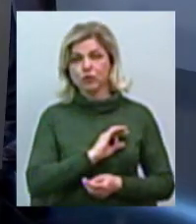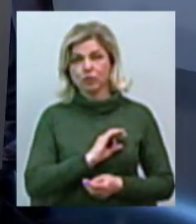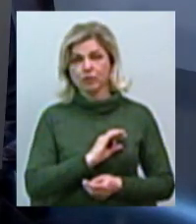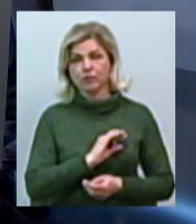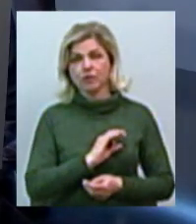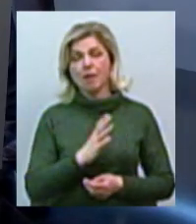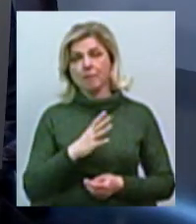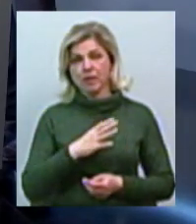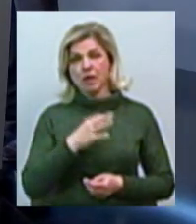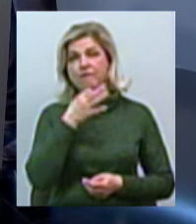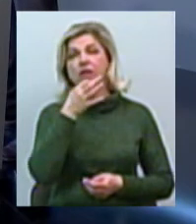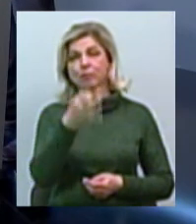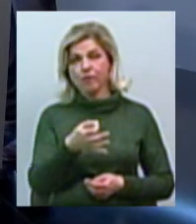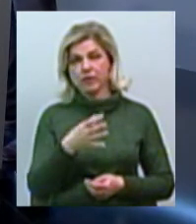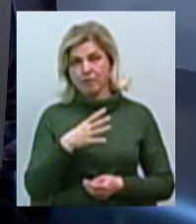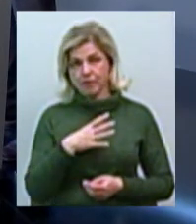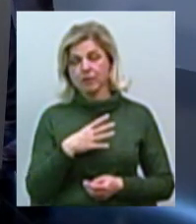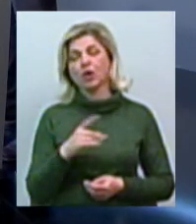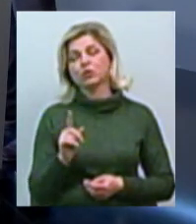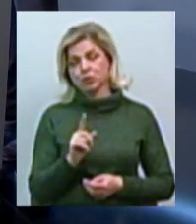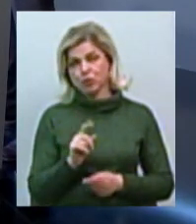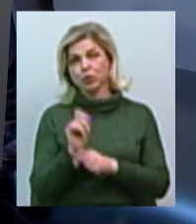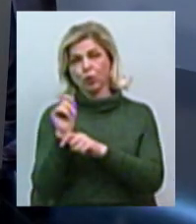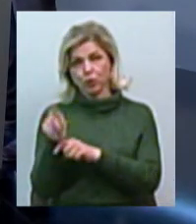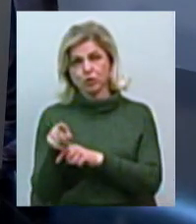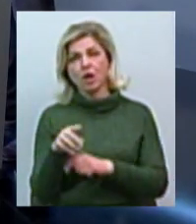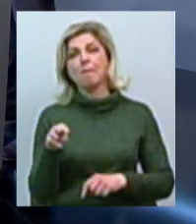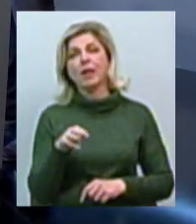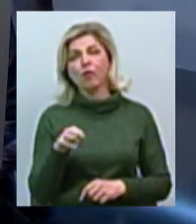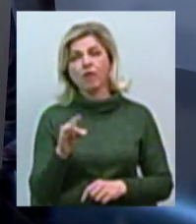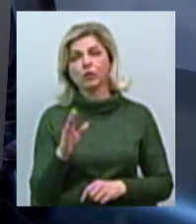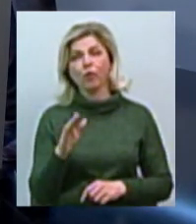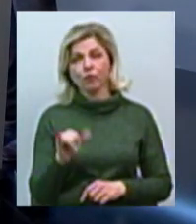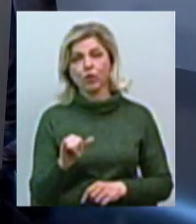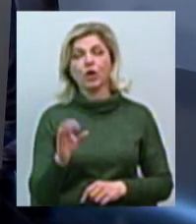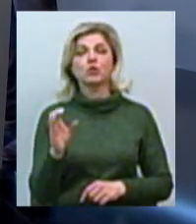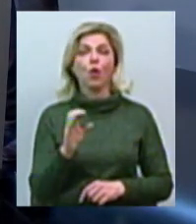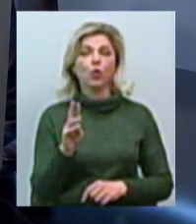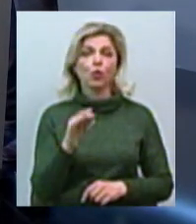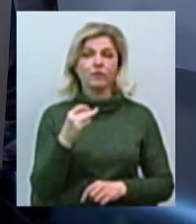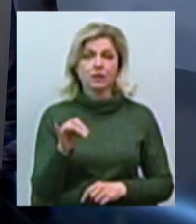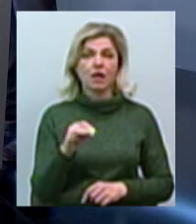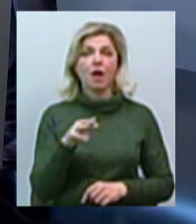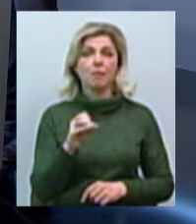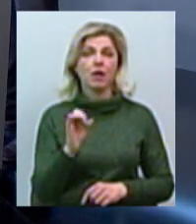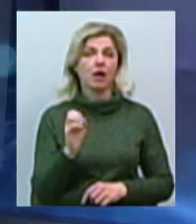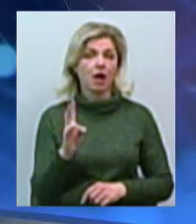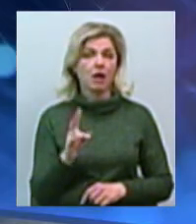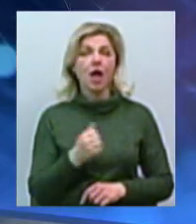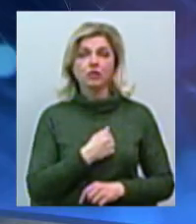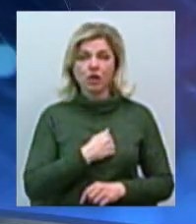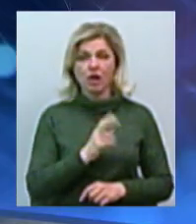Тобто відповідь від прем'єр-міністра була, доручено Милованову, Соколовський і Маркарові. Але ніхто не